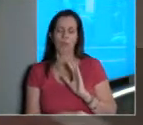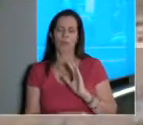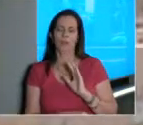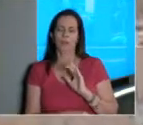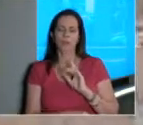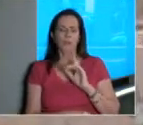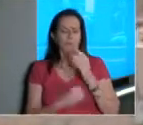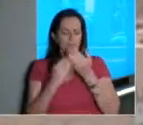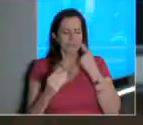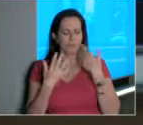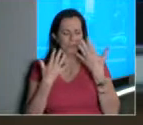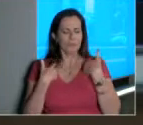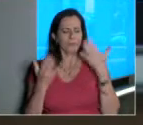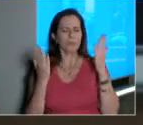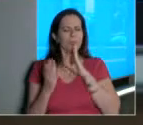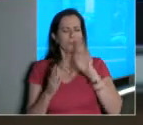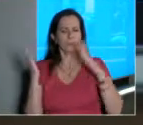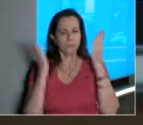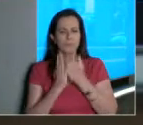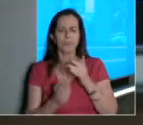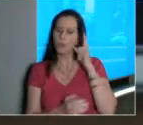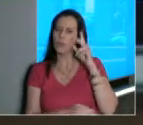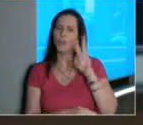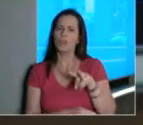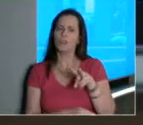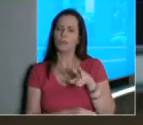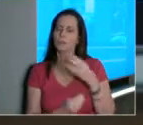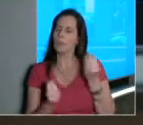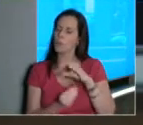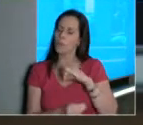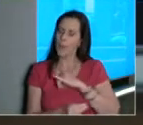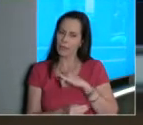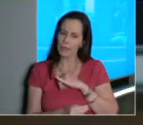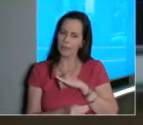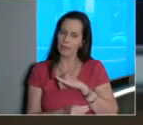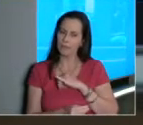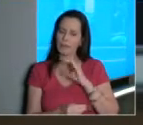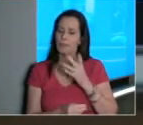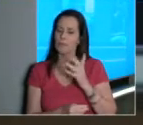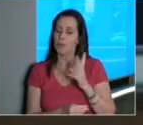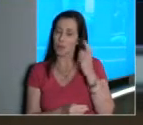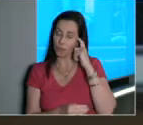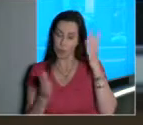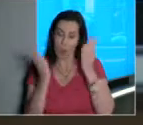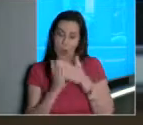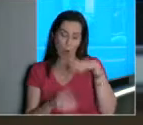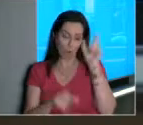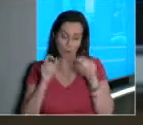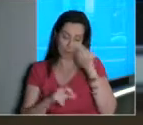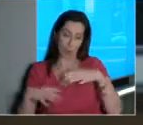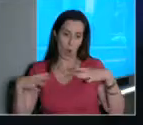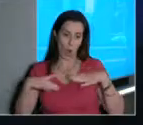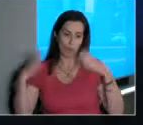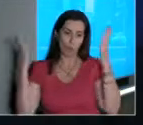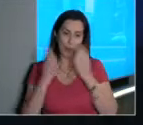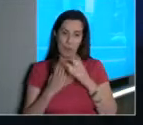אלעד ובעיותיה ותחלואיה. אני חושב שיש איזשהו מנעד מעניין בין התדמית של העיר אילת עבור מרבית הישראלים שמגיעים